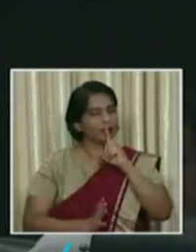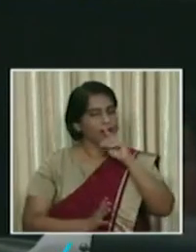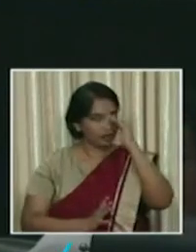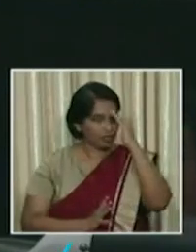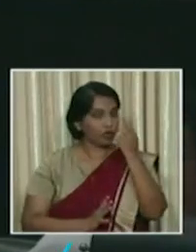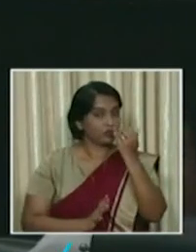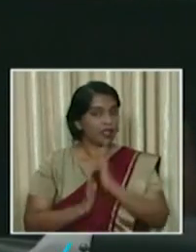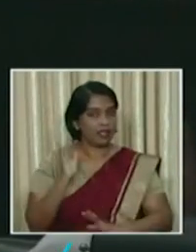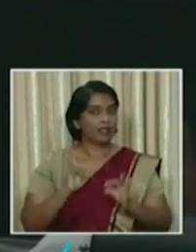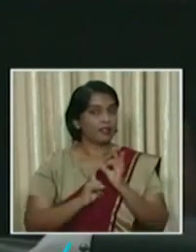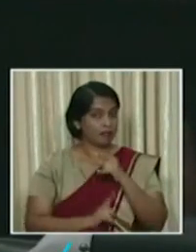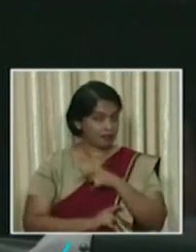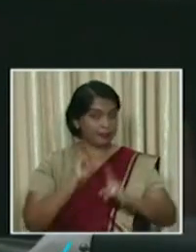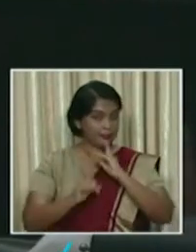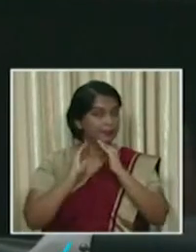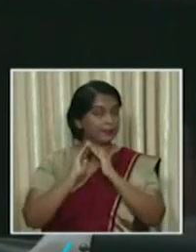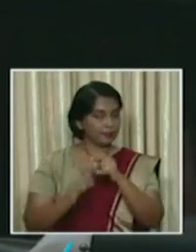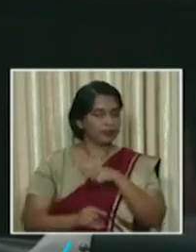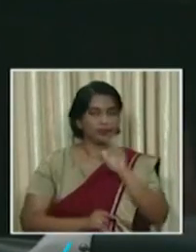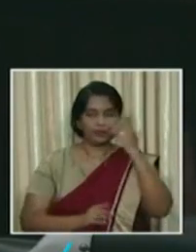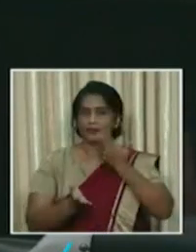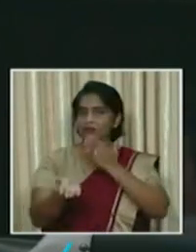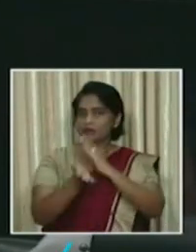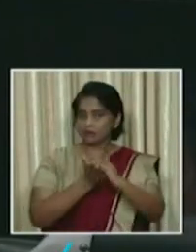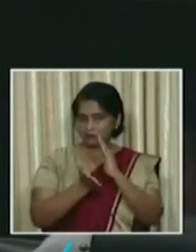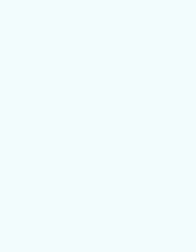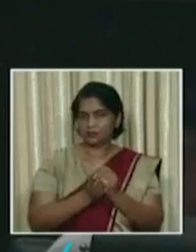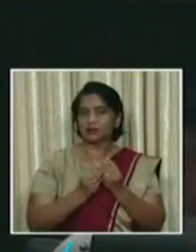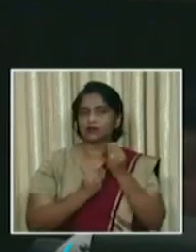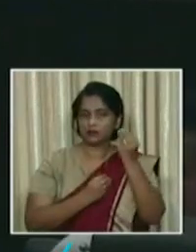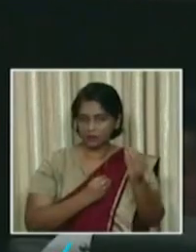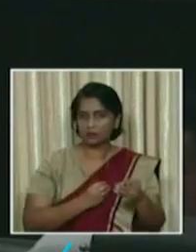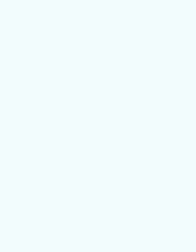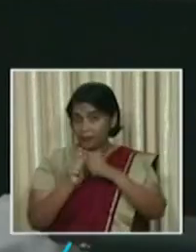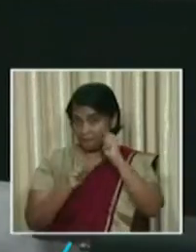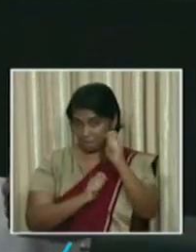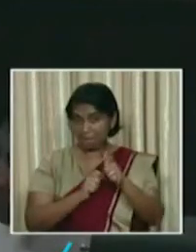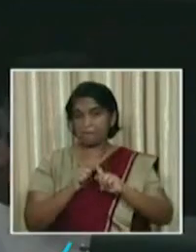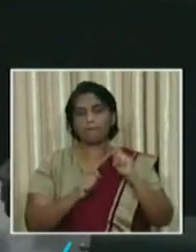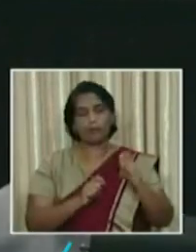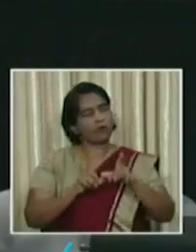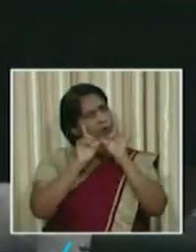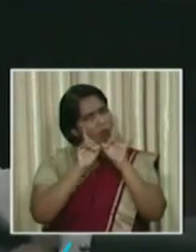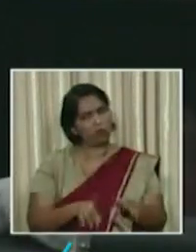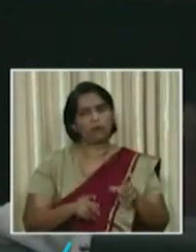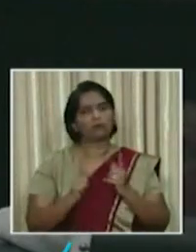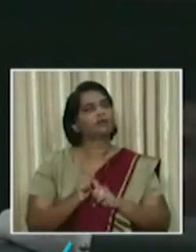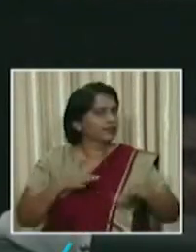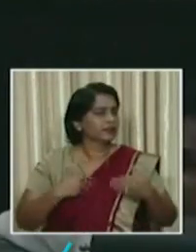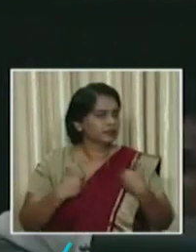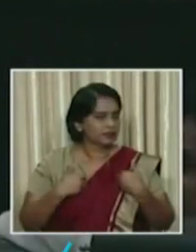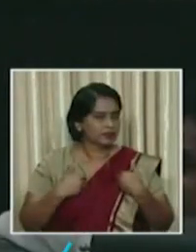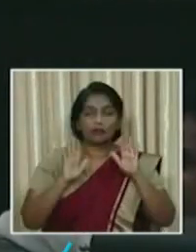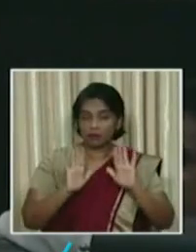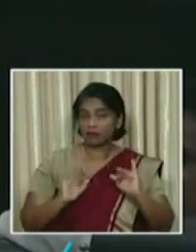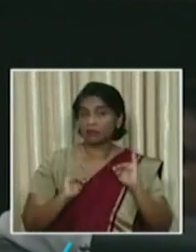මුදල් අමාත්‍යාංශයෙන් විශේෂයෙන්ම මේ සහනාධාර ලබා දීමේදී සහනාධාර මුදල් නිසි පරිදි ලබා දීම සිදු කළා තියෙනවා.